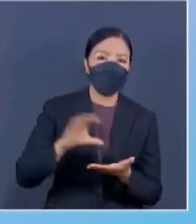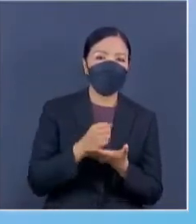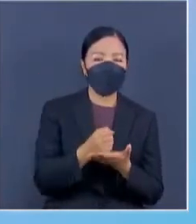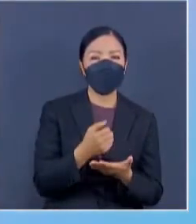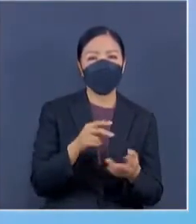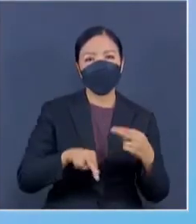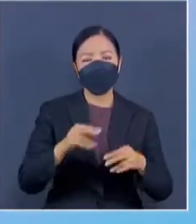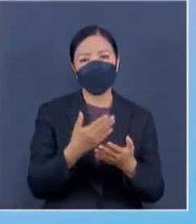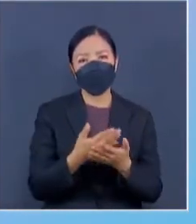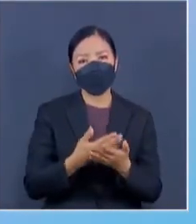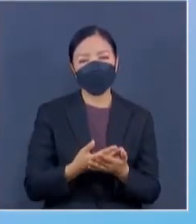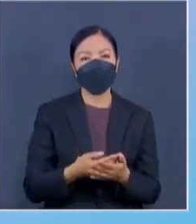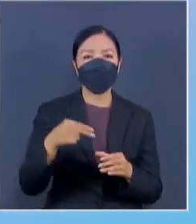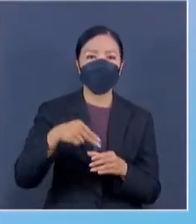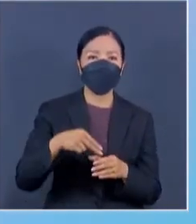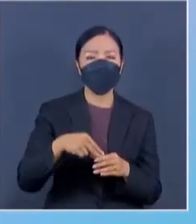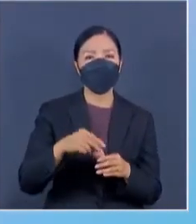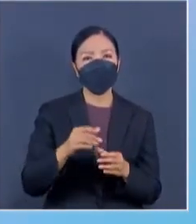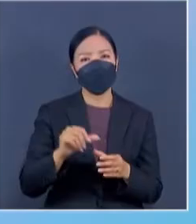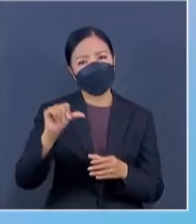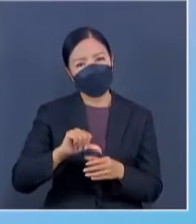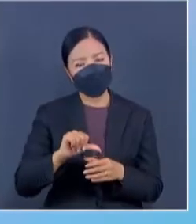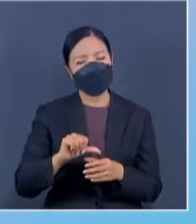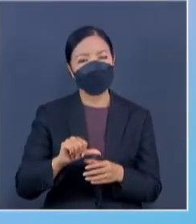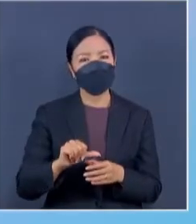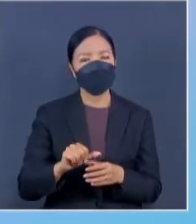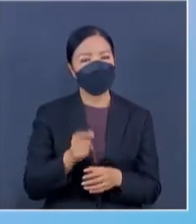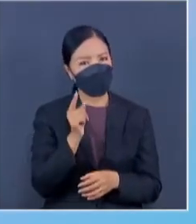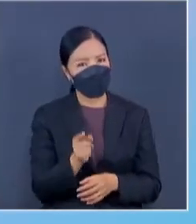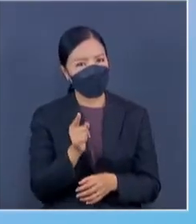ดูแลราคาพลังงานมากน้อยแค่ไหนและได้ภายในเมษายนจริงหรือไม่นะคะ